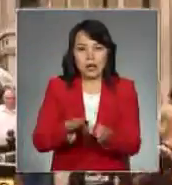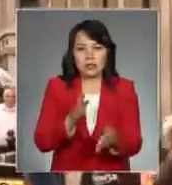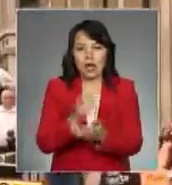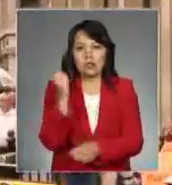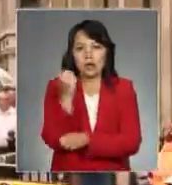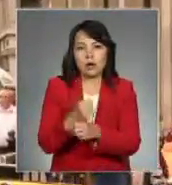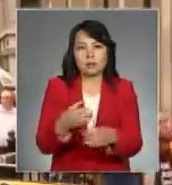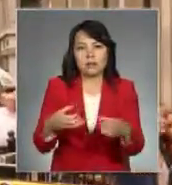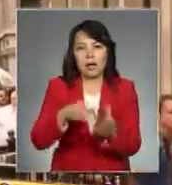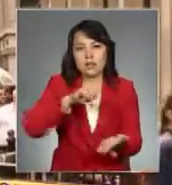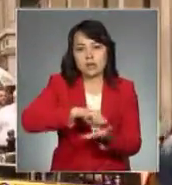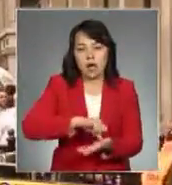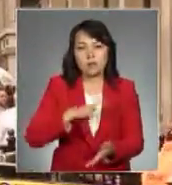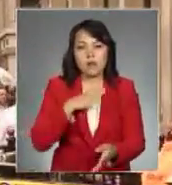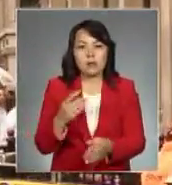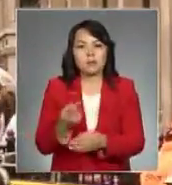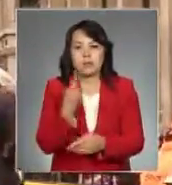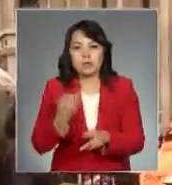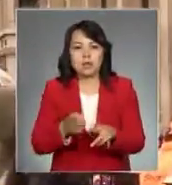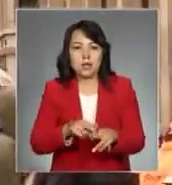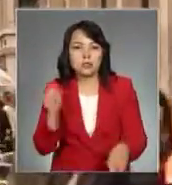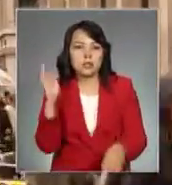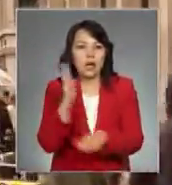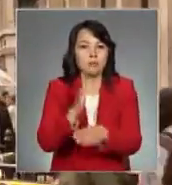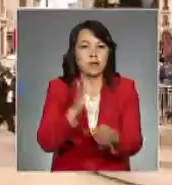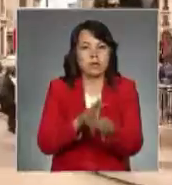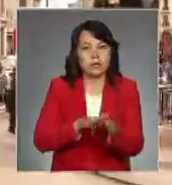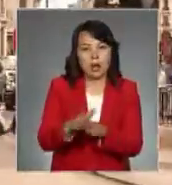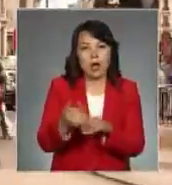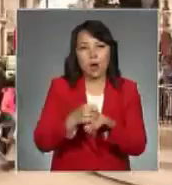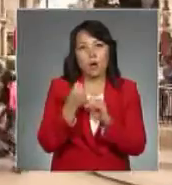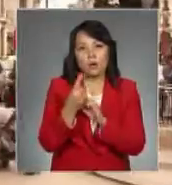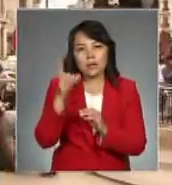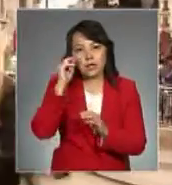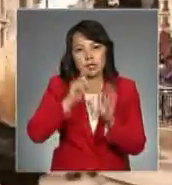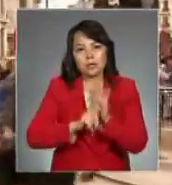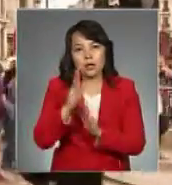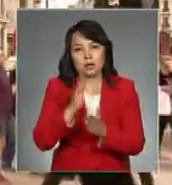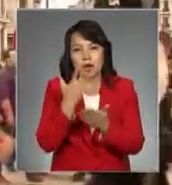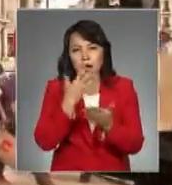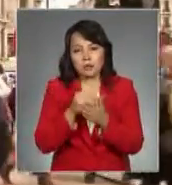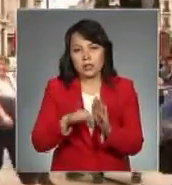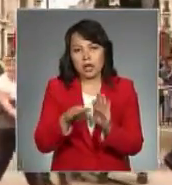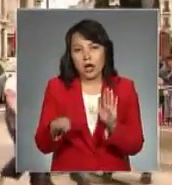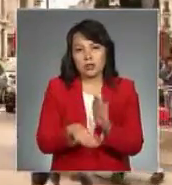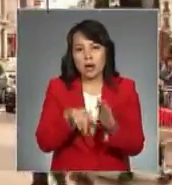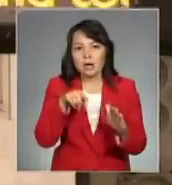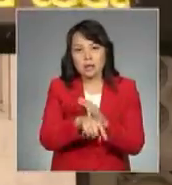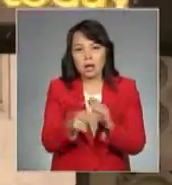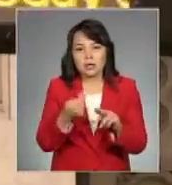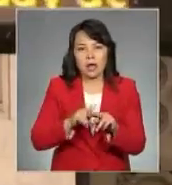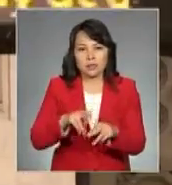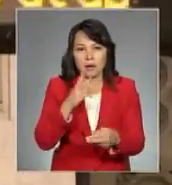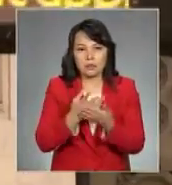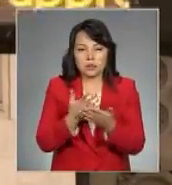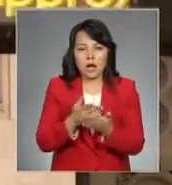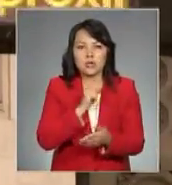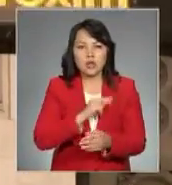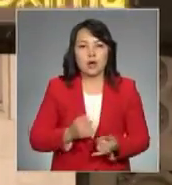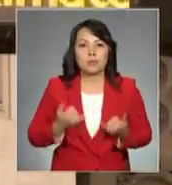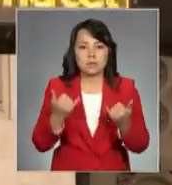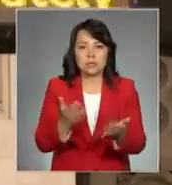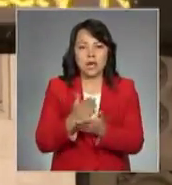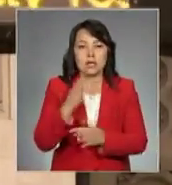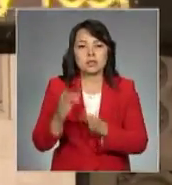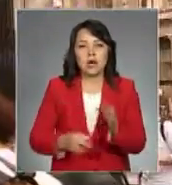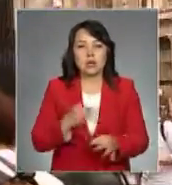көтеруіне қала мэрінің соңғы бұйрығы түрткі болған. Оған сәйкес 12 қыркүйектен бастап жерасты темір жолының бірнеше желісі демалыс күндері